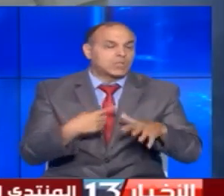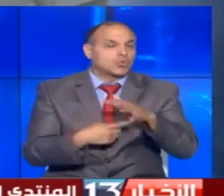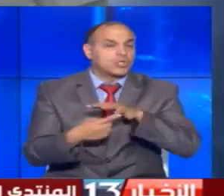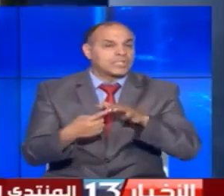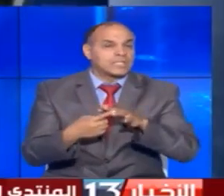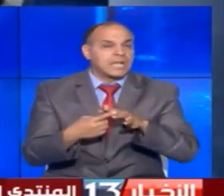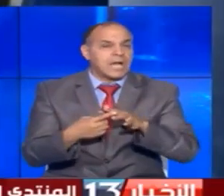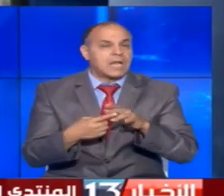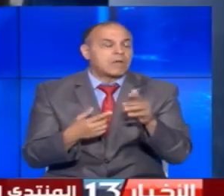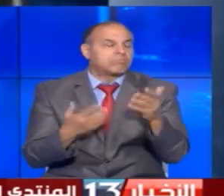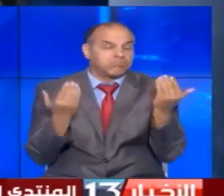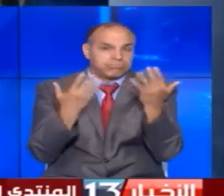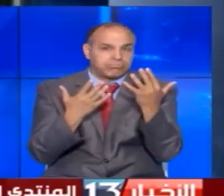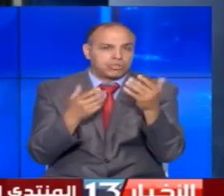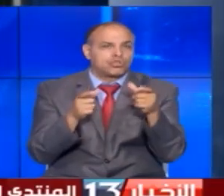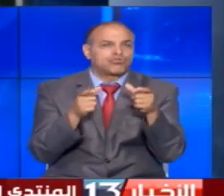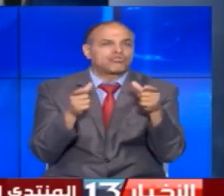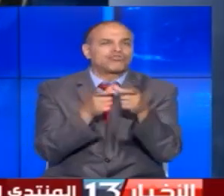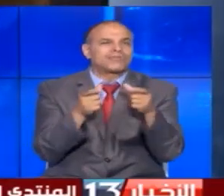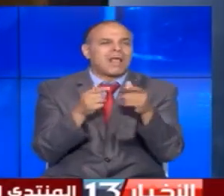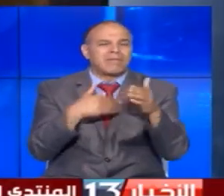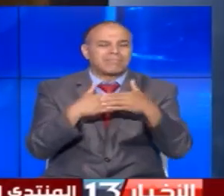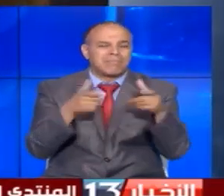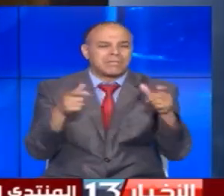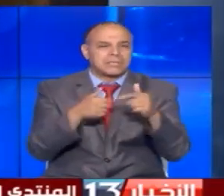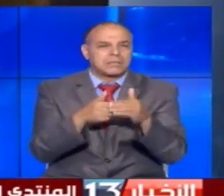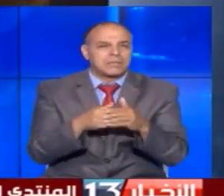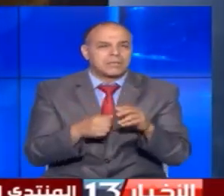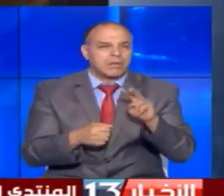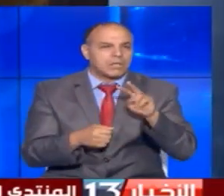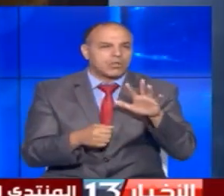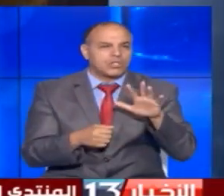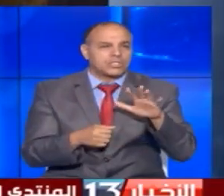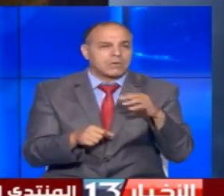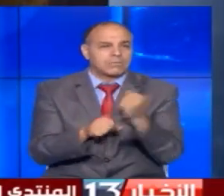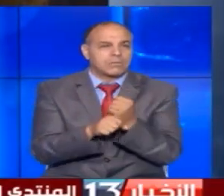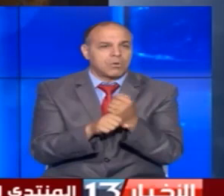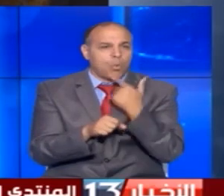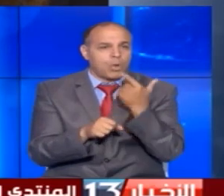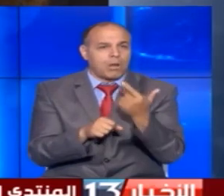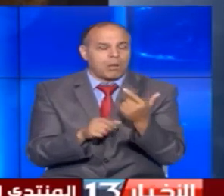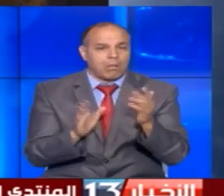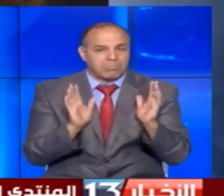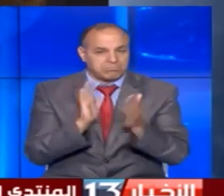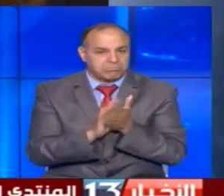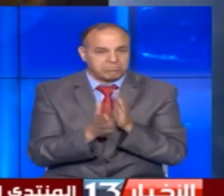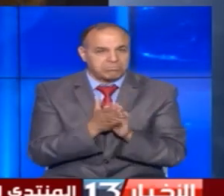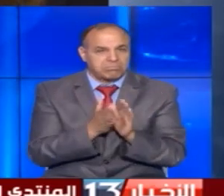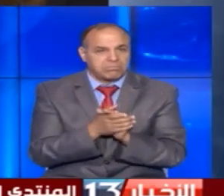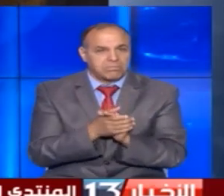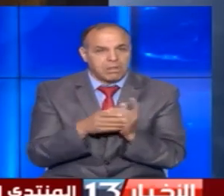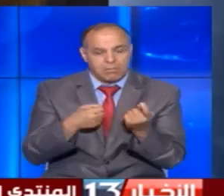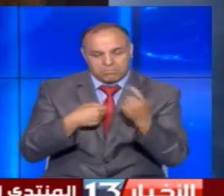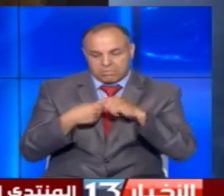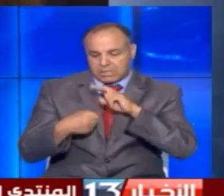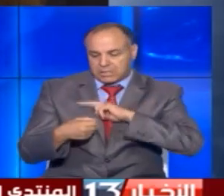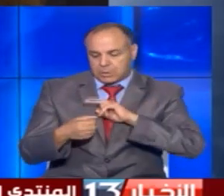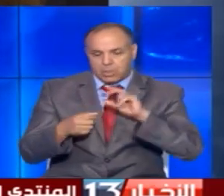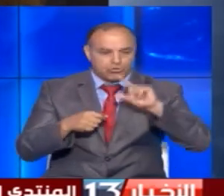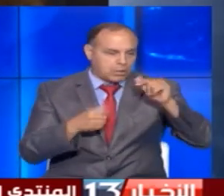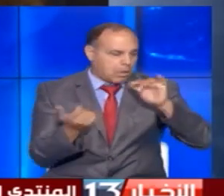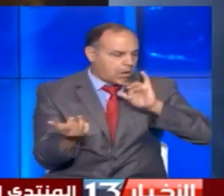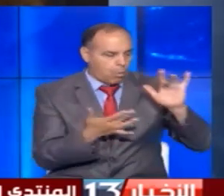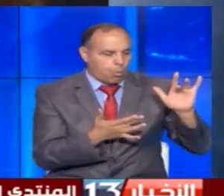للغلق الفوشي للمؤسسات الصناعيه ثلاثه وعشرين عاما غير شهريا